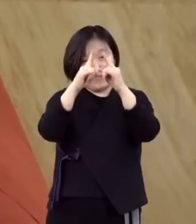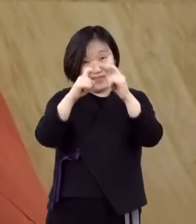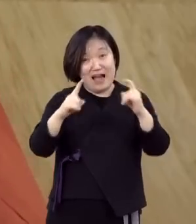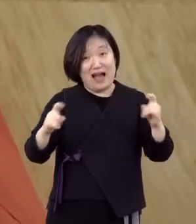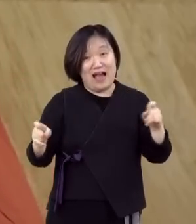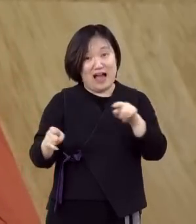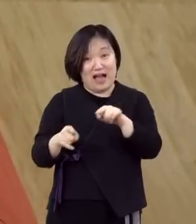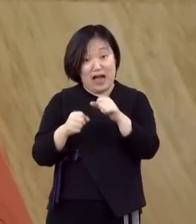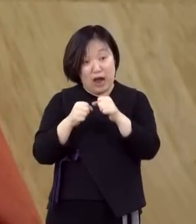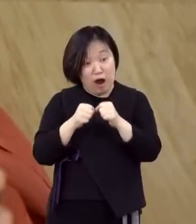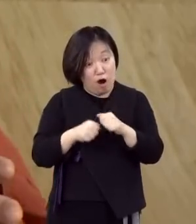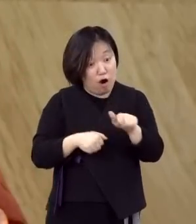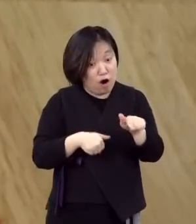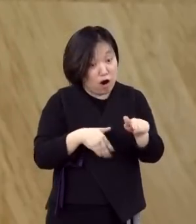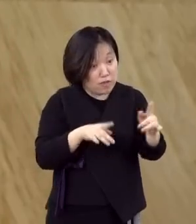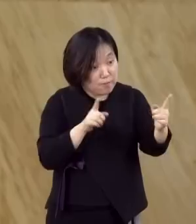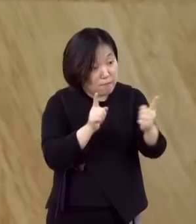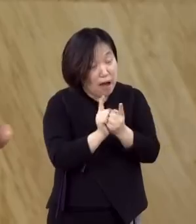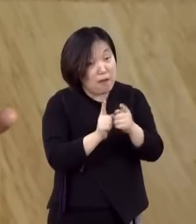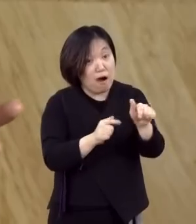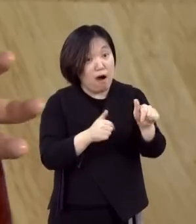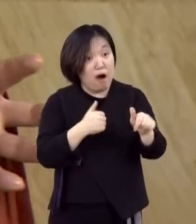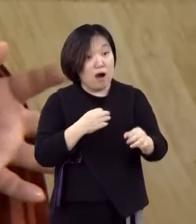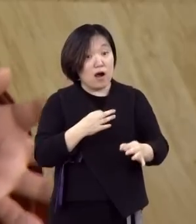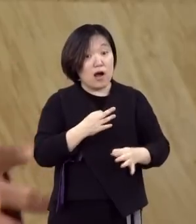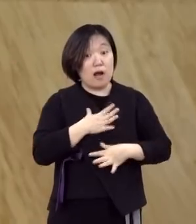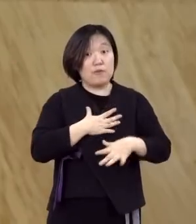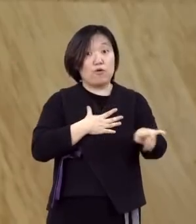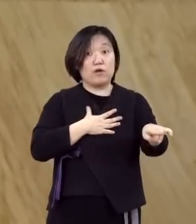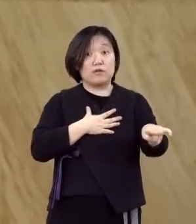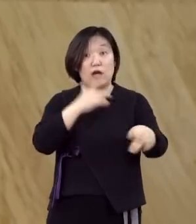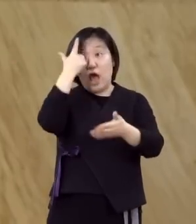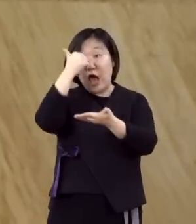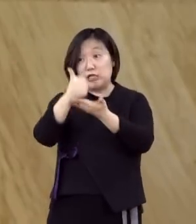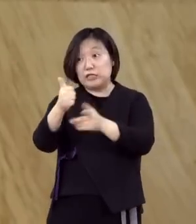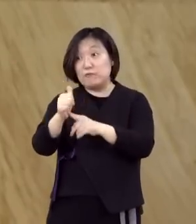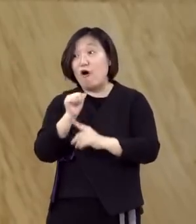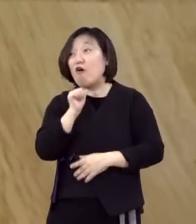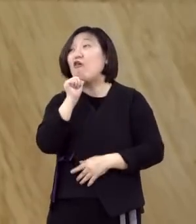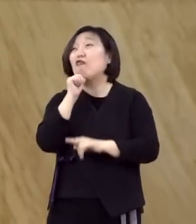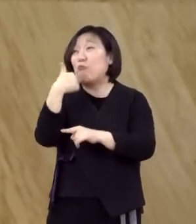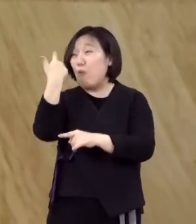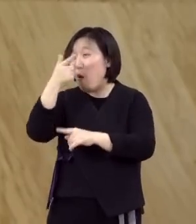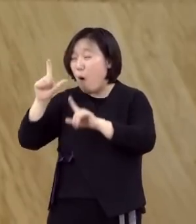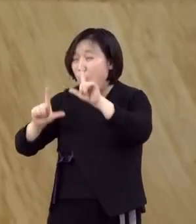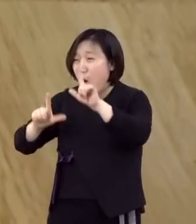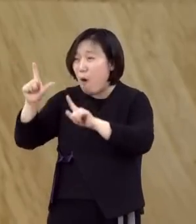그승려가암자에도착했을때, 이미그곳에살고있던승려는산을넘어걸어온후며칠동안거의아무것도먹지못해뼈만앙상하게남은거지같은모습의동료승려를보고충격을받았다.